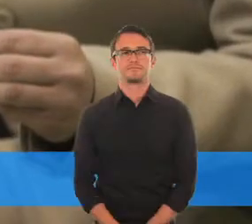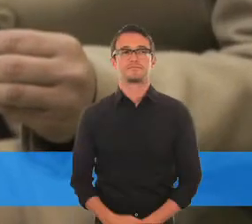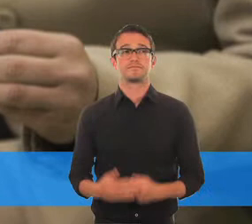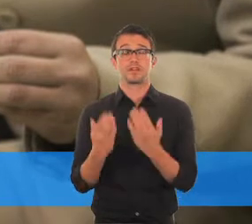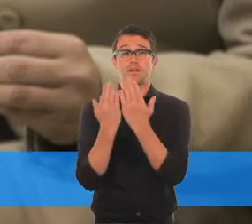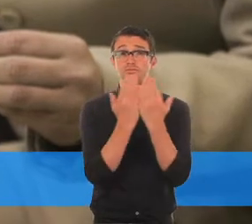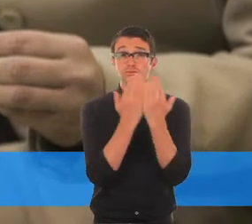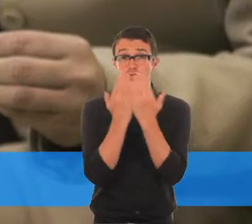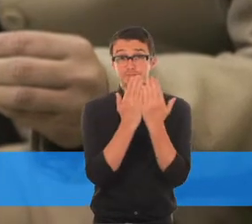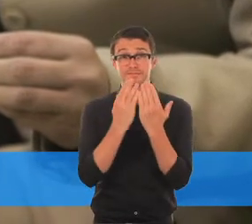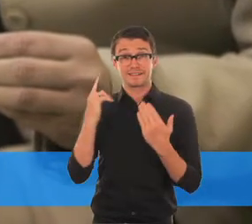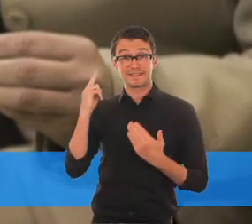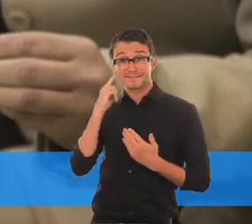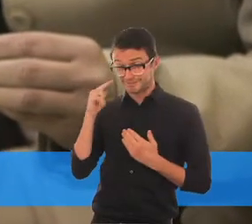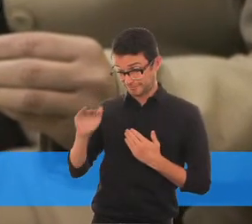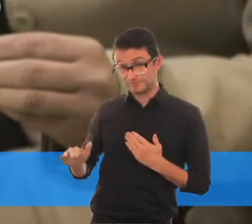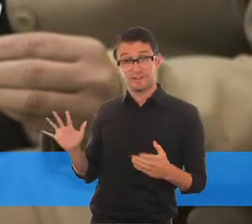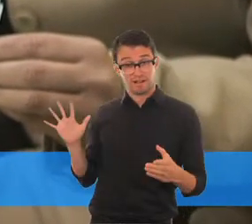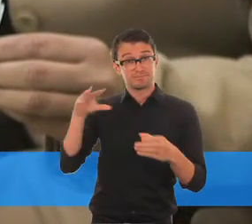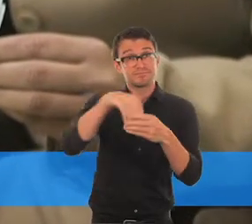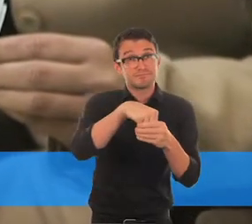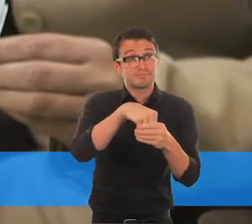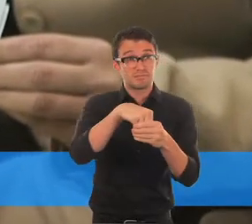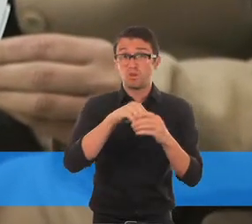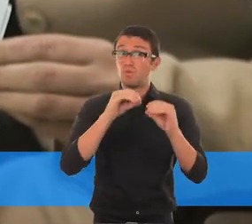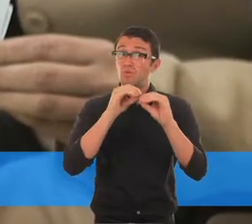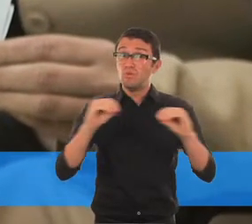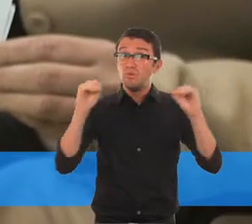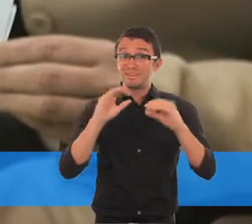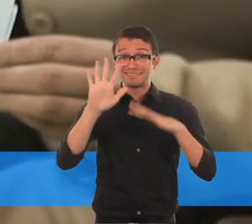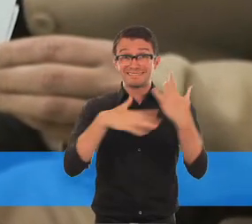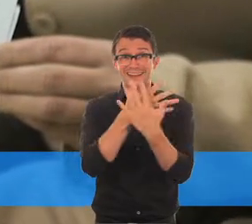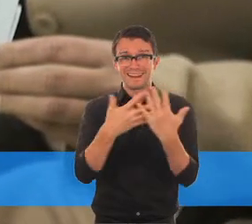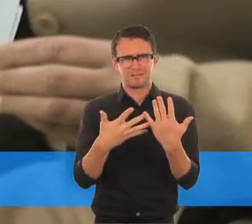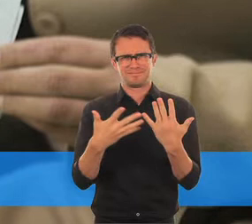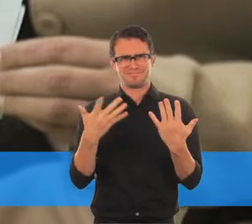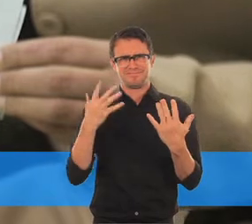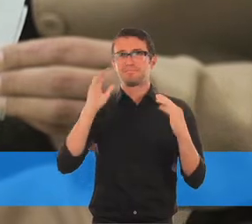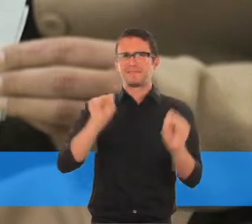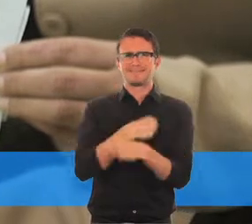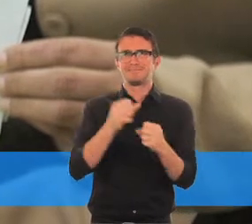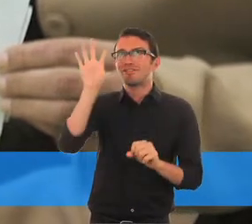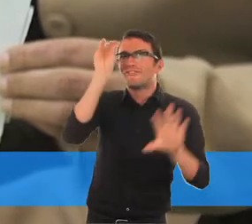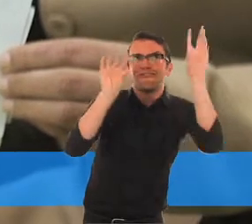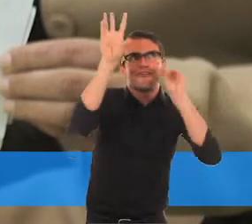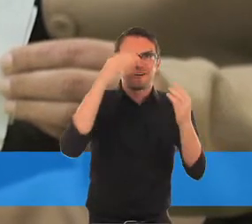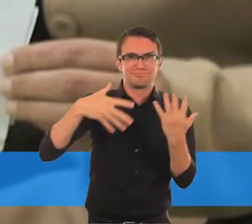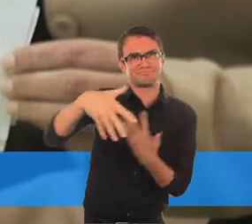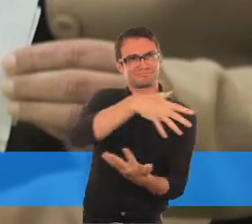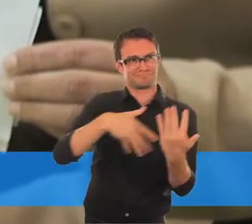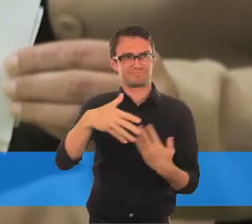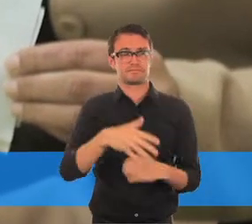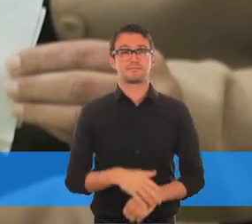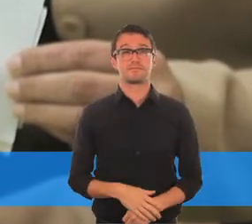Photos de garçons ayant des troubles d'apprentissage en train de s'amuser avec ses camarades. Sans la langue des signes, un étudiant sourd peut être admis dans une école